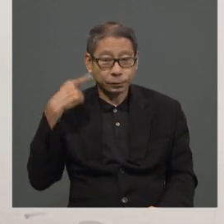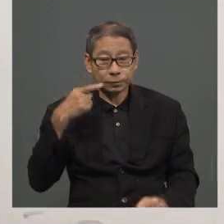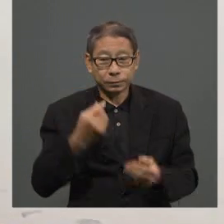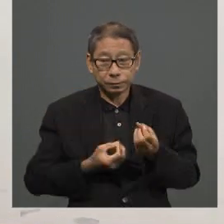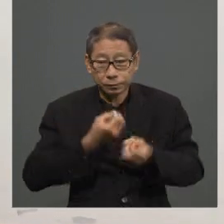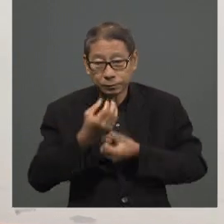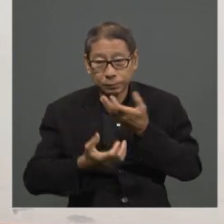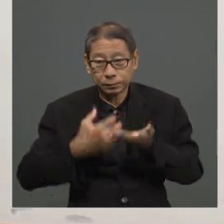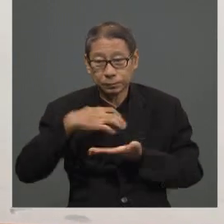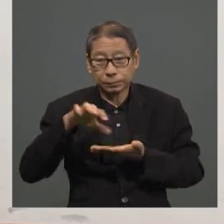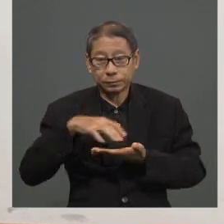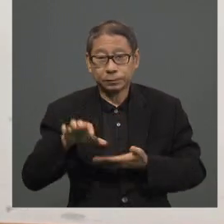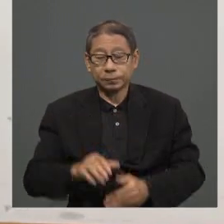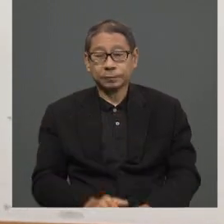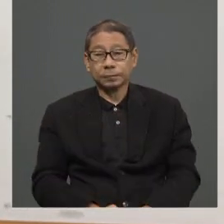นี้ดูครับ